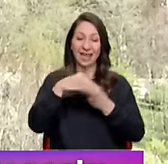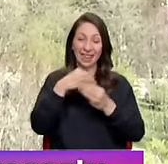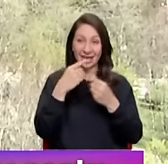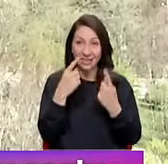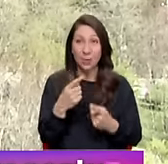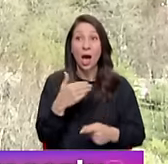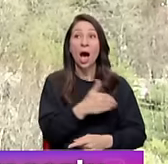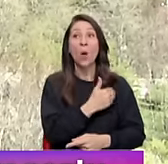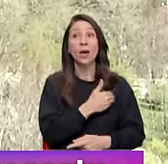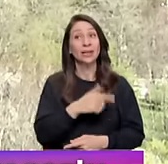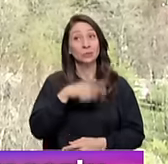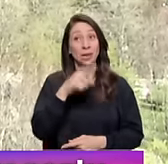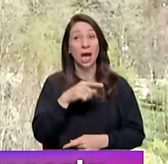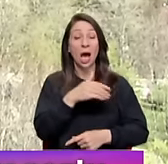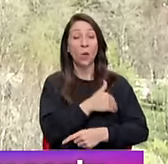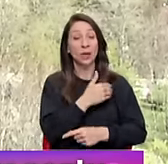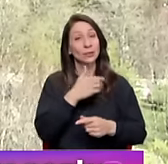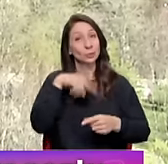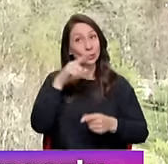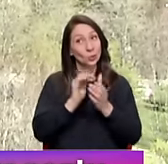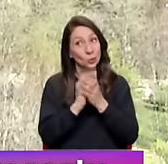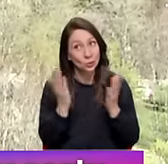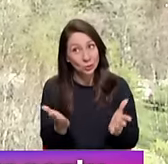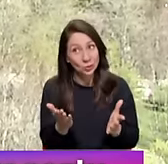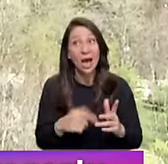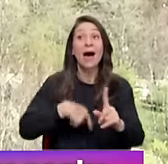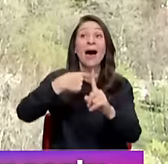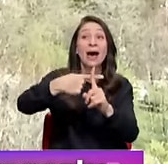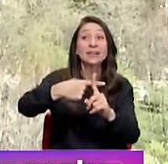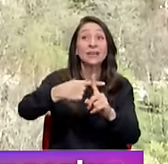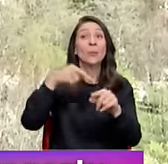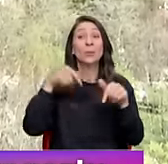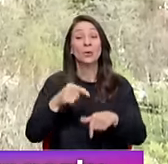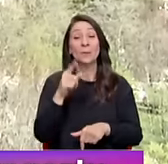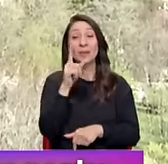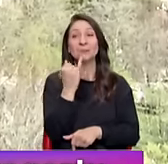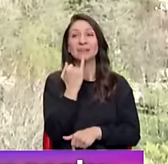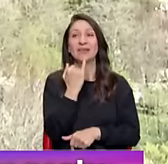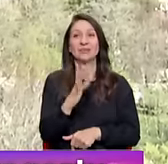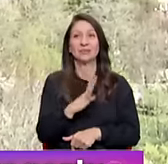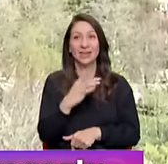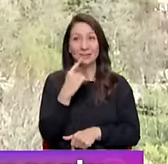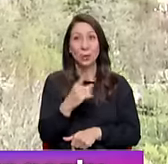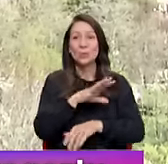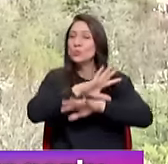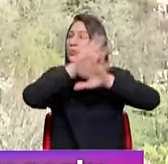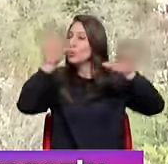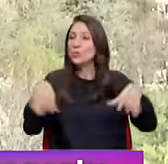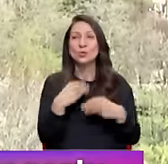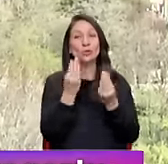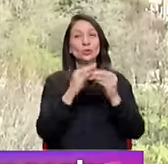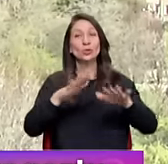Sonra avukatlarımızın günü, avukatlarımızın günü kutlu olsun. Ayrıca bugün bir misafirimiz daha olacak demiştik. Bütün